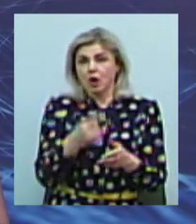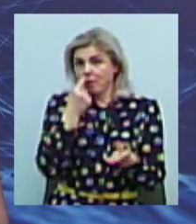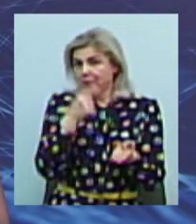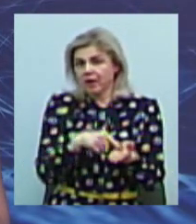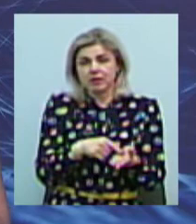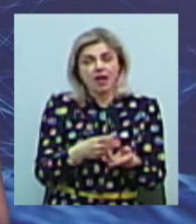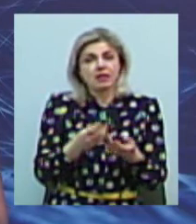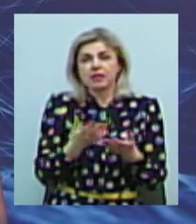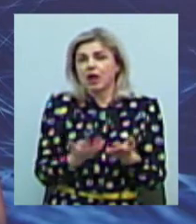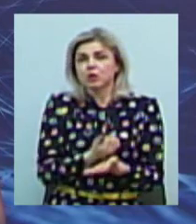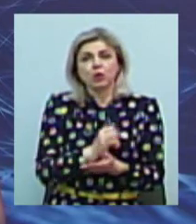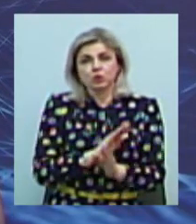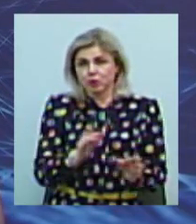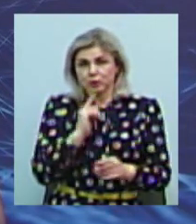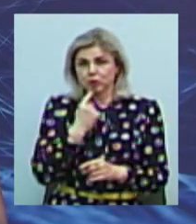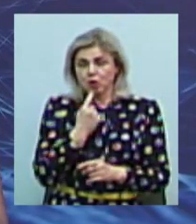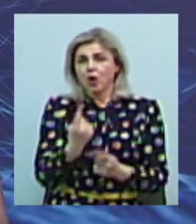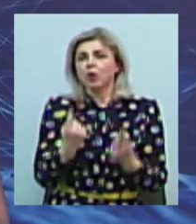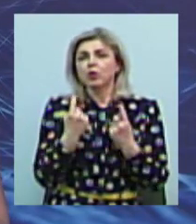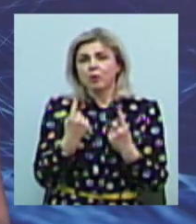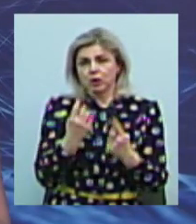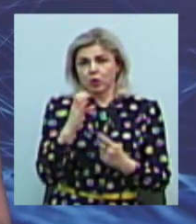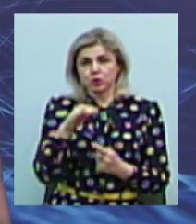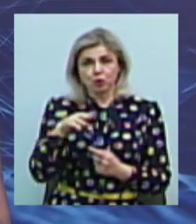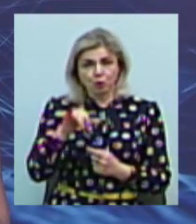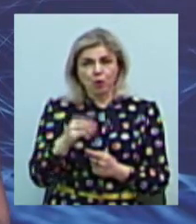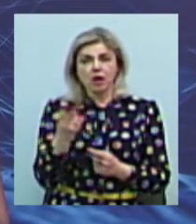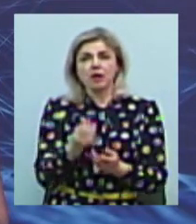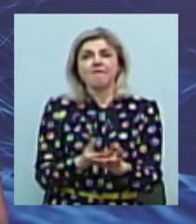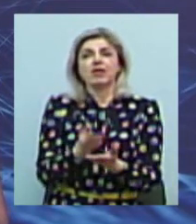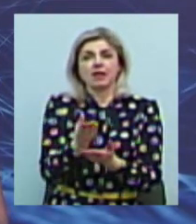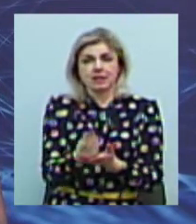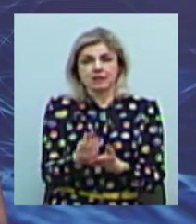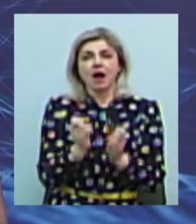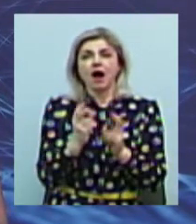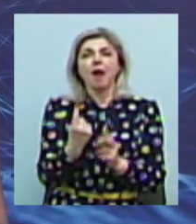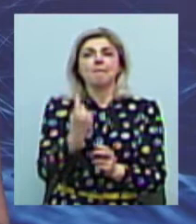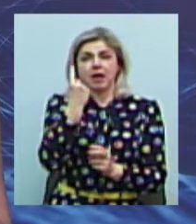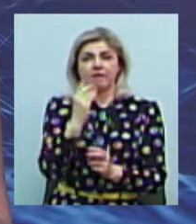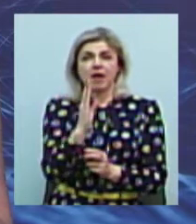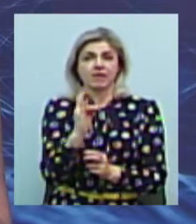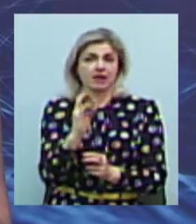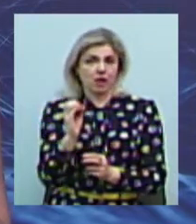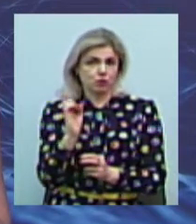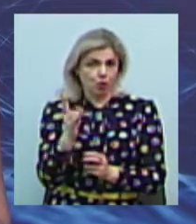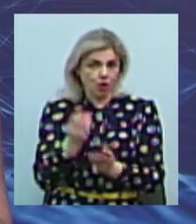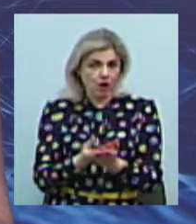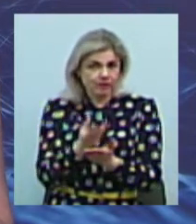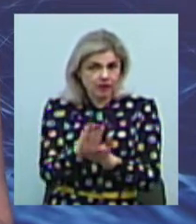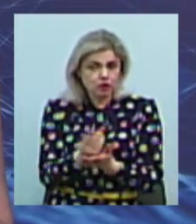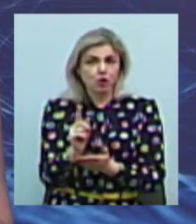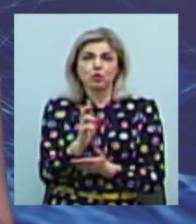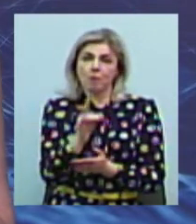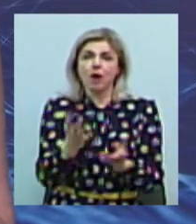що досить велику суму потрібно було внести, ну, як перший внесок, на те, щоб